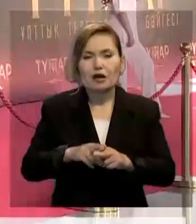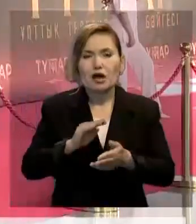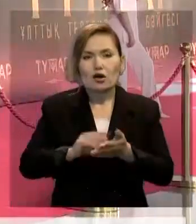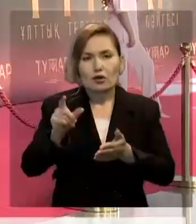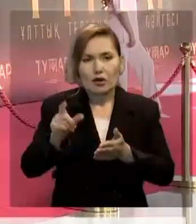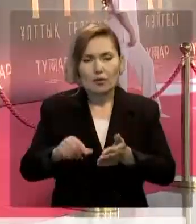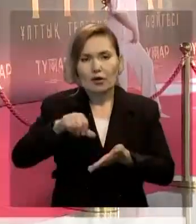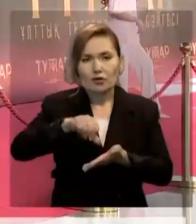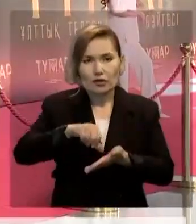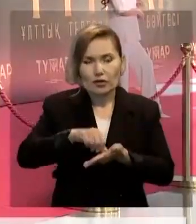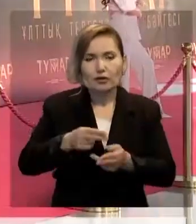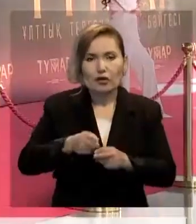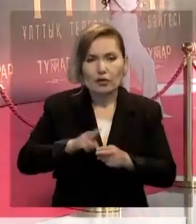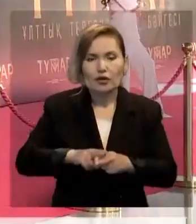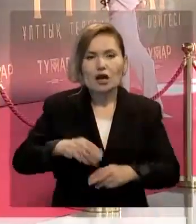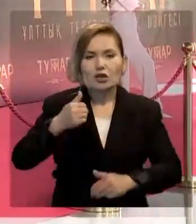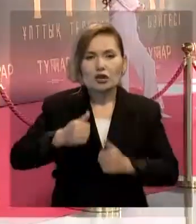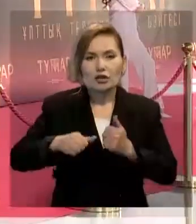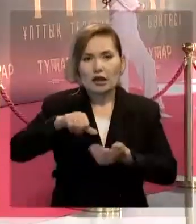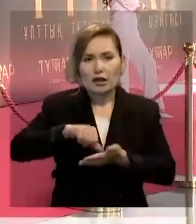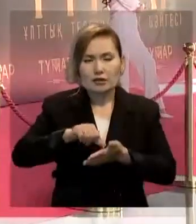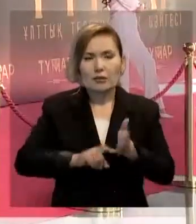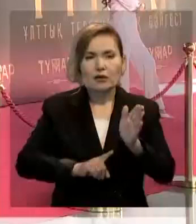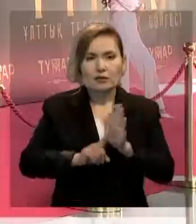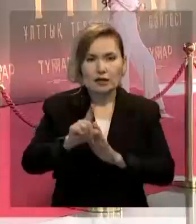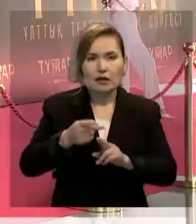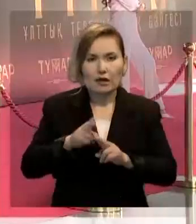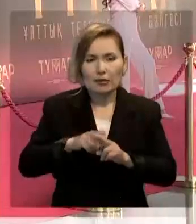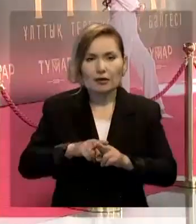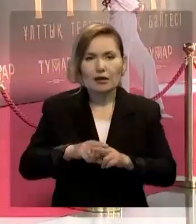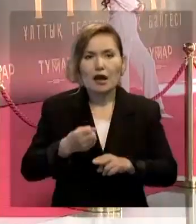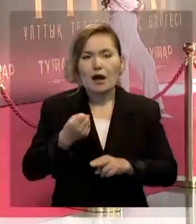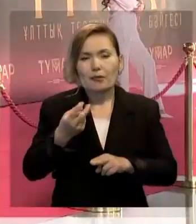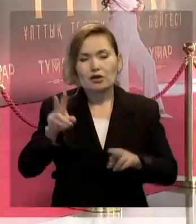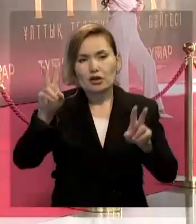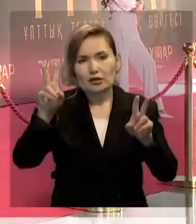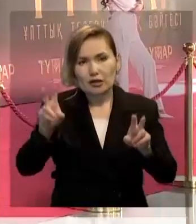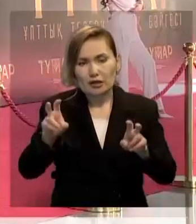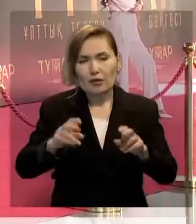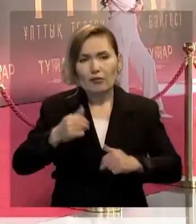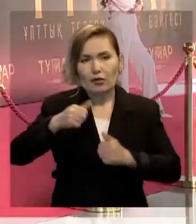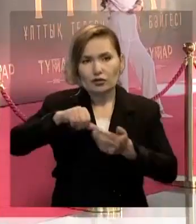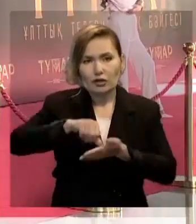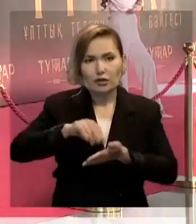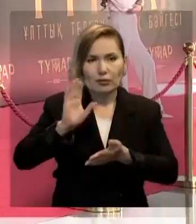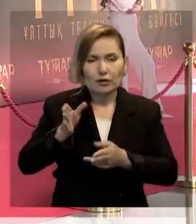жатқан бірнеше әріптесіміз осы жарысқа қатысып жатыр. Олар енді бірнеше аталым бойынша сынға түсуде.